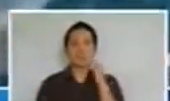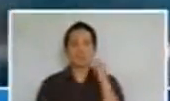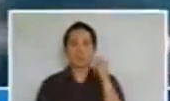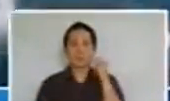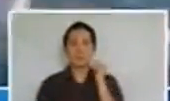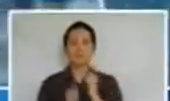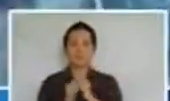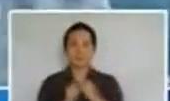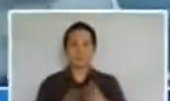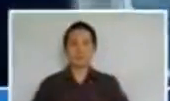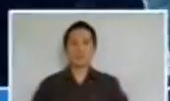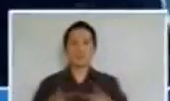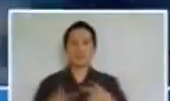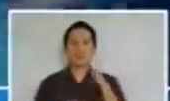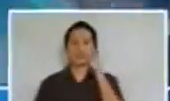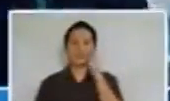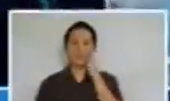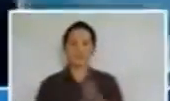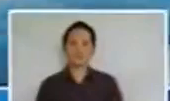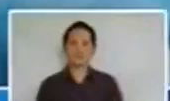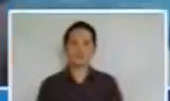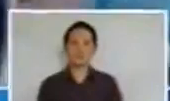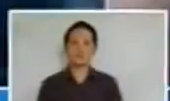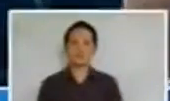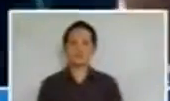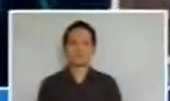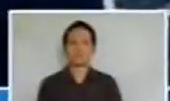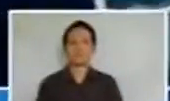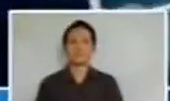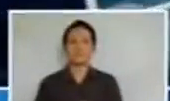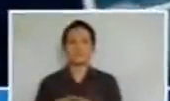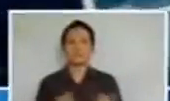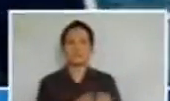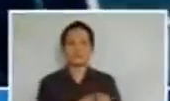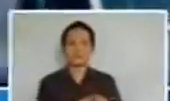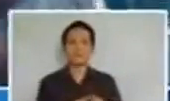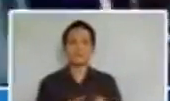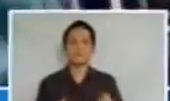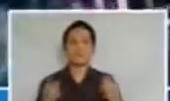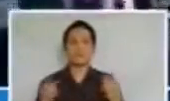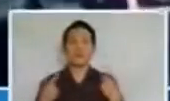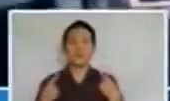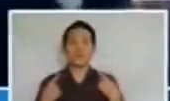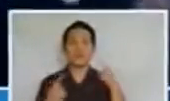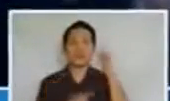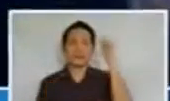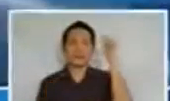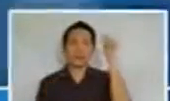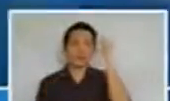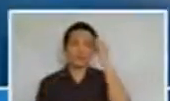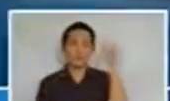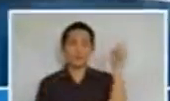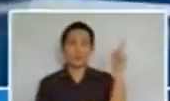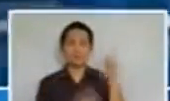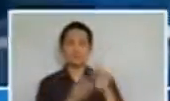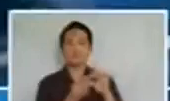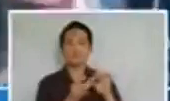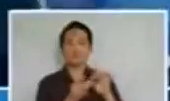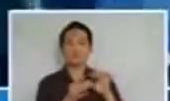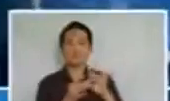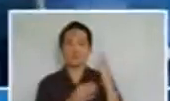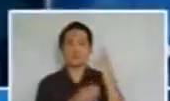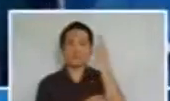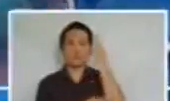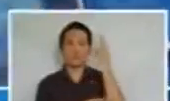against coronavirus is an arduous and protracted one, but this is a battle worth fighting and winning for.